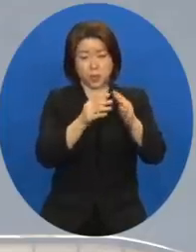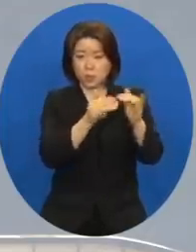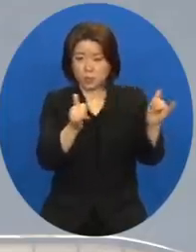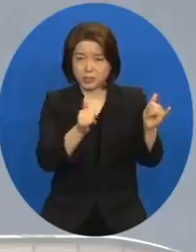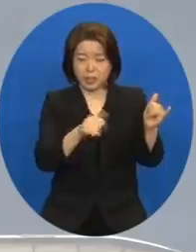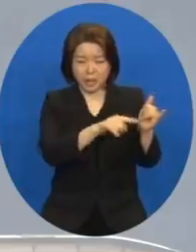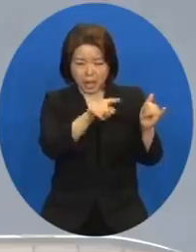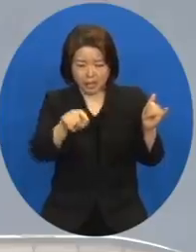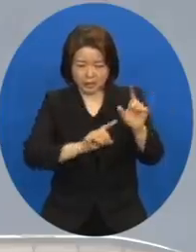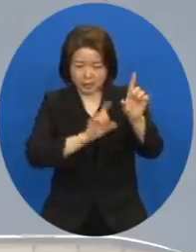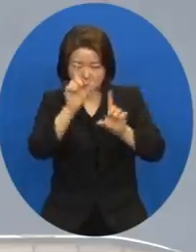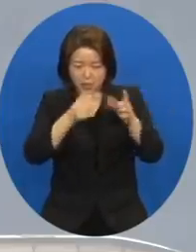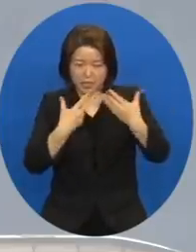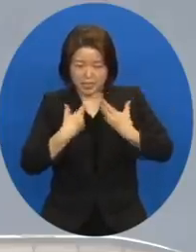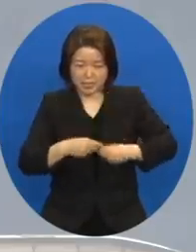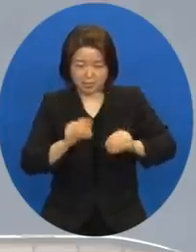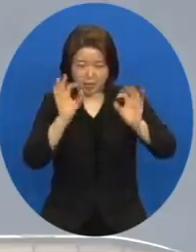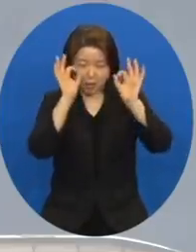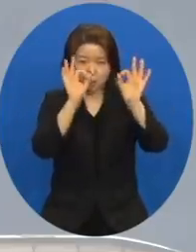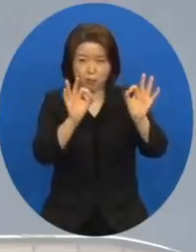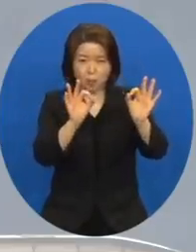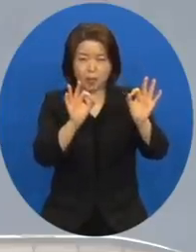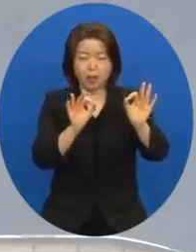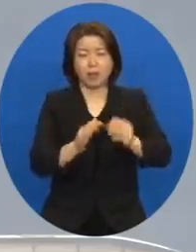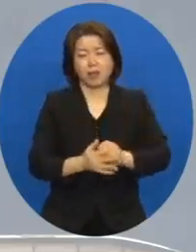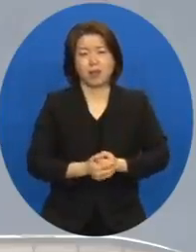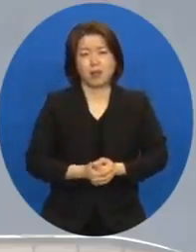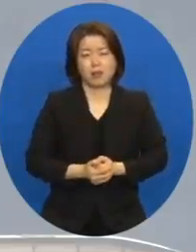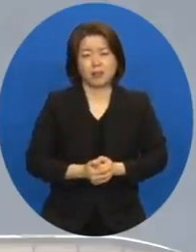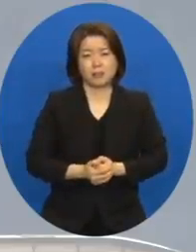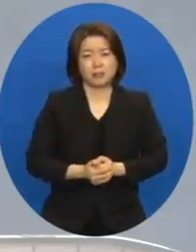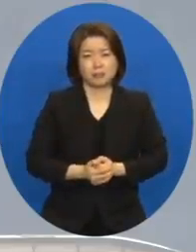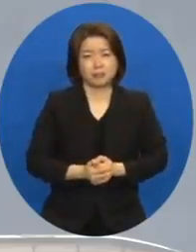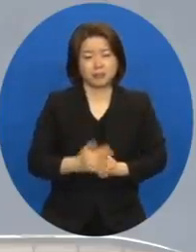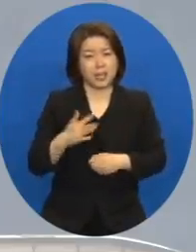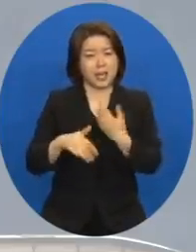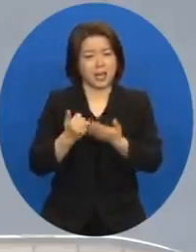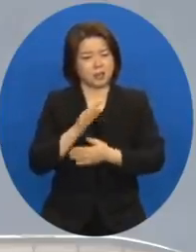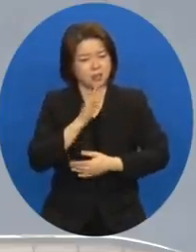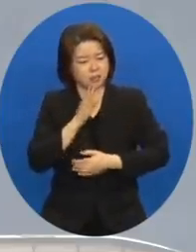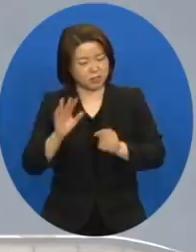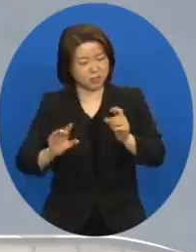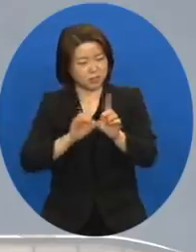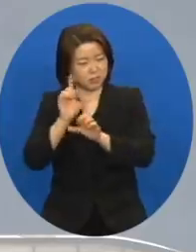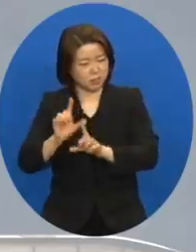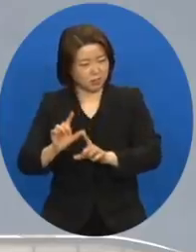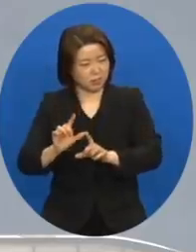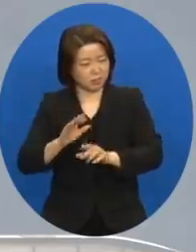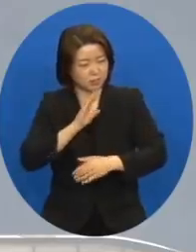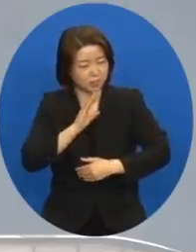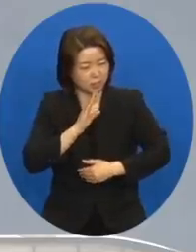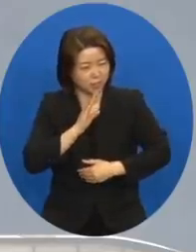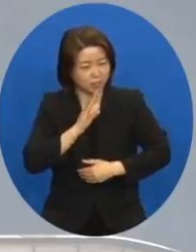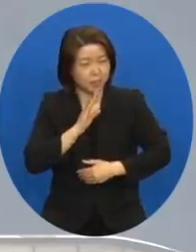실망 스러운 그런 모습을 볼 때 하나님 진짜 살아 계신가